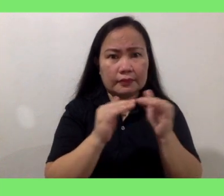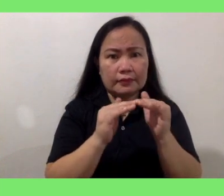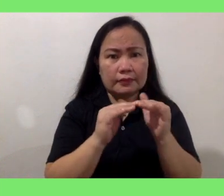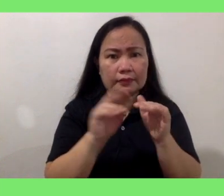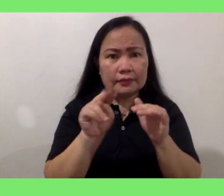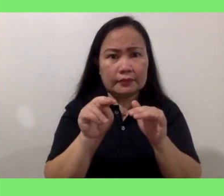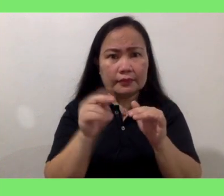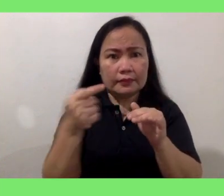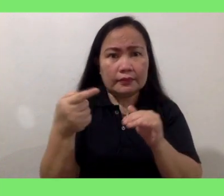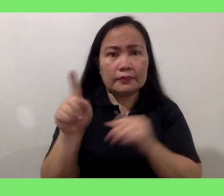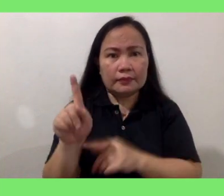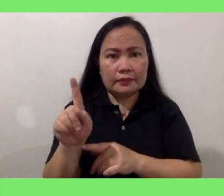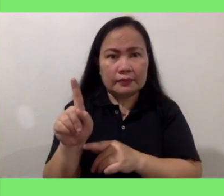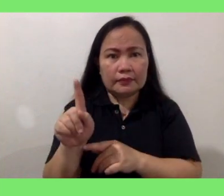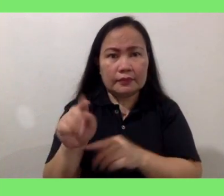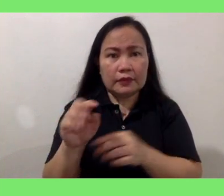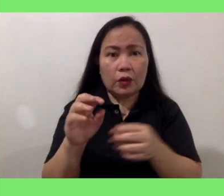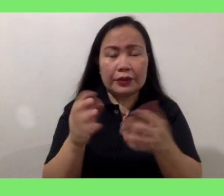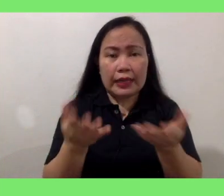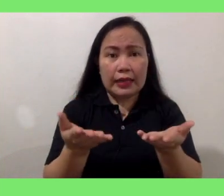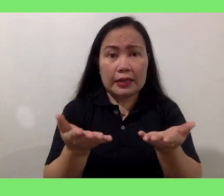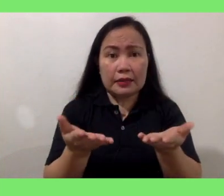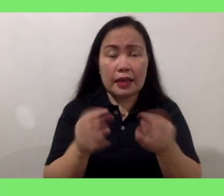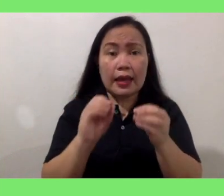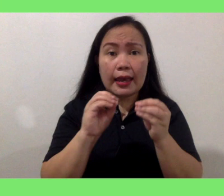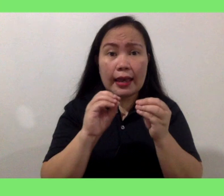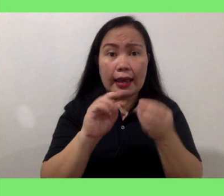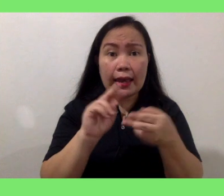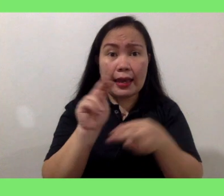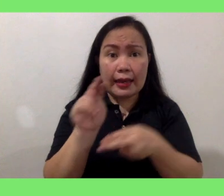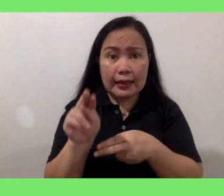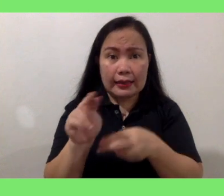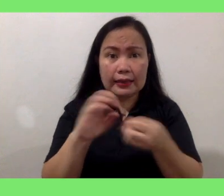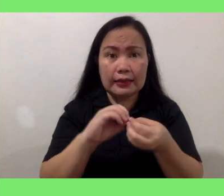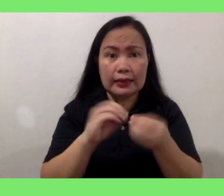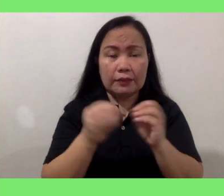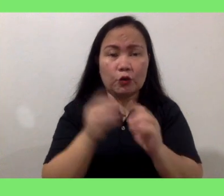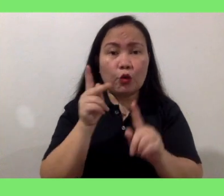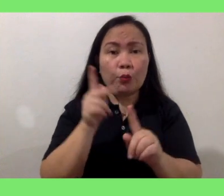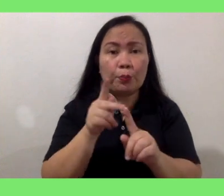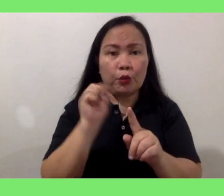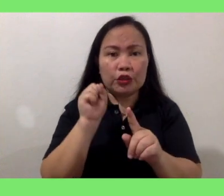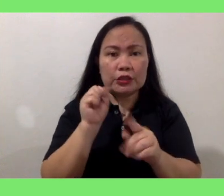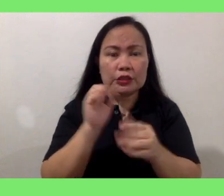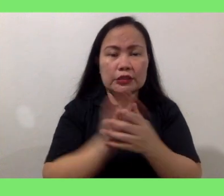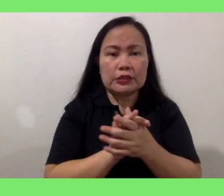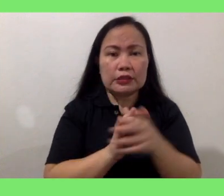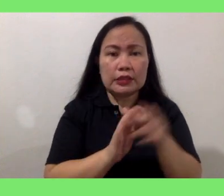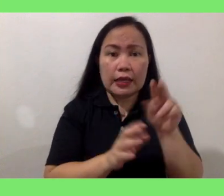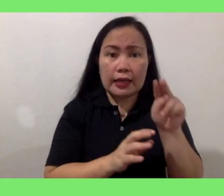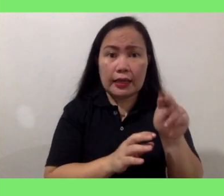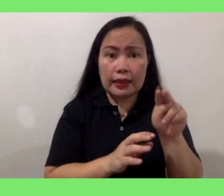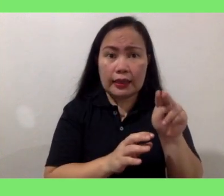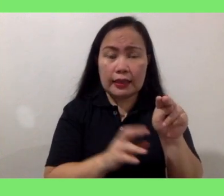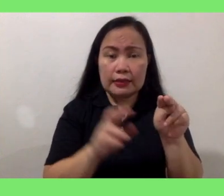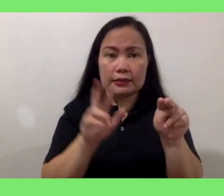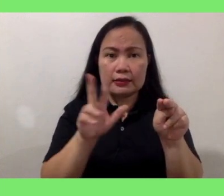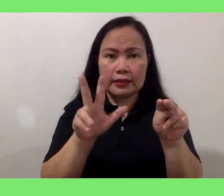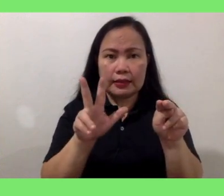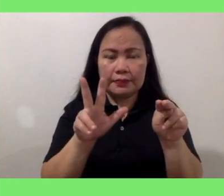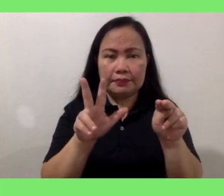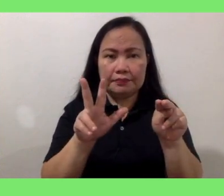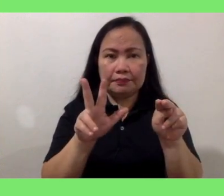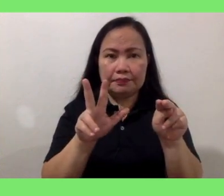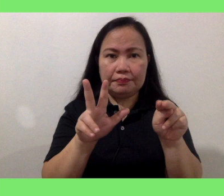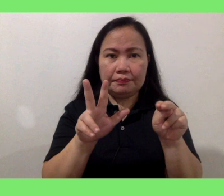natin yung bilang ng rays, you can use n-1, where n is the number of points. So, yung n natin dito